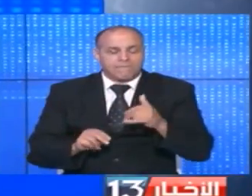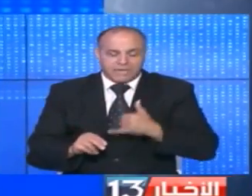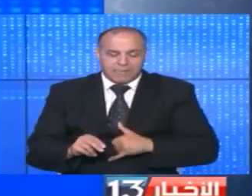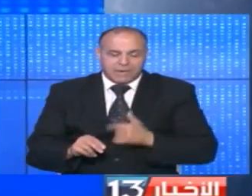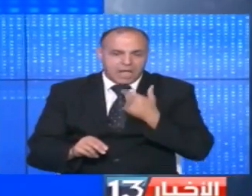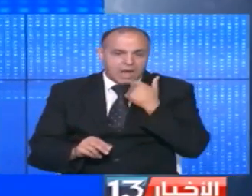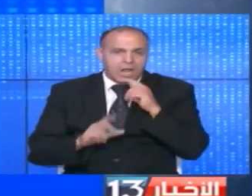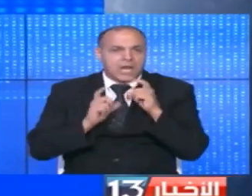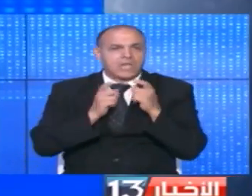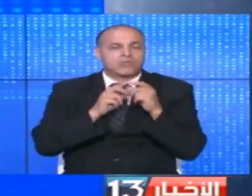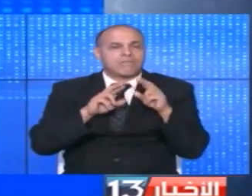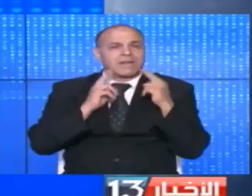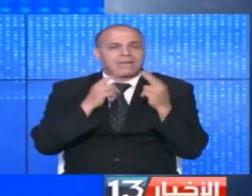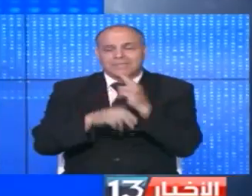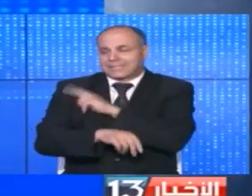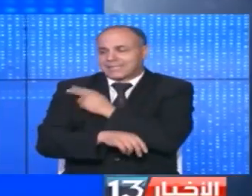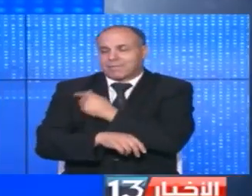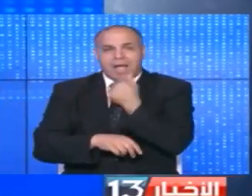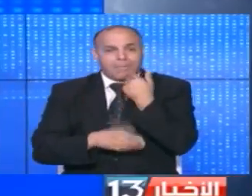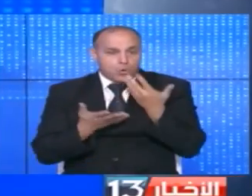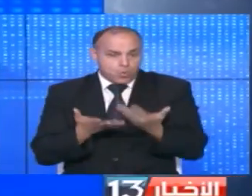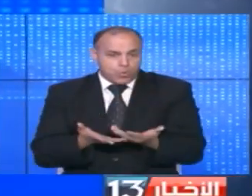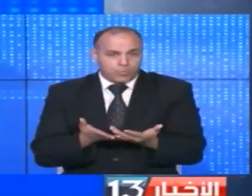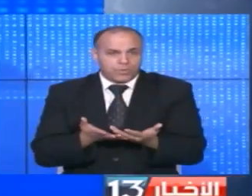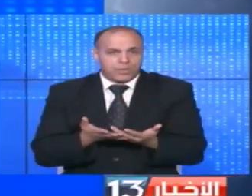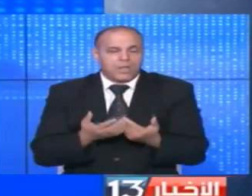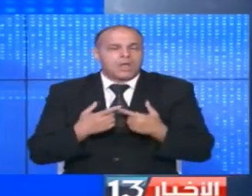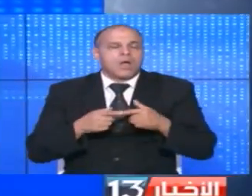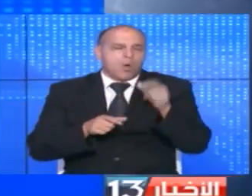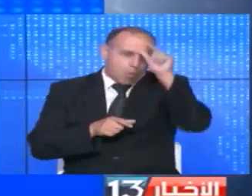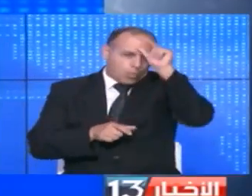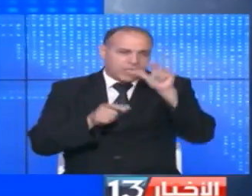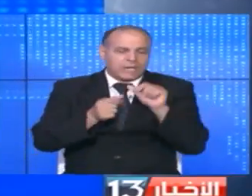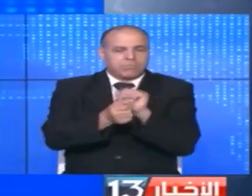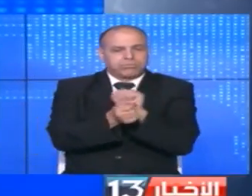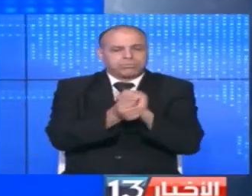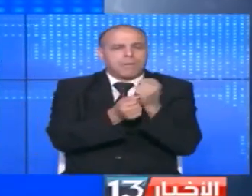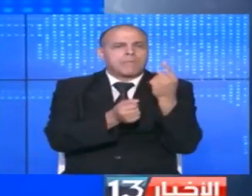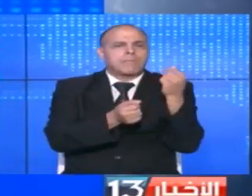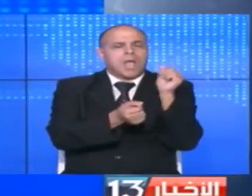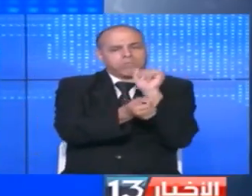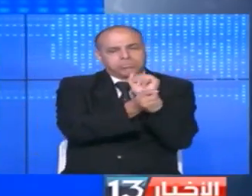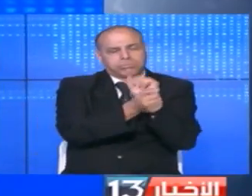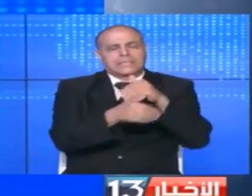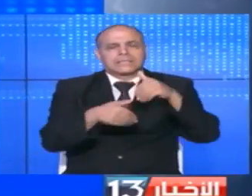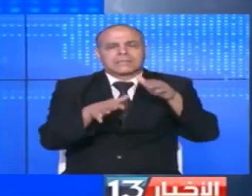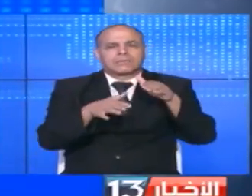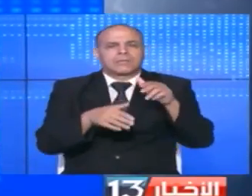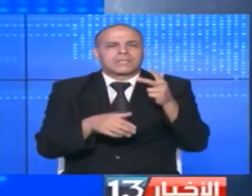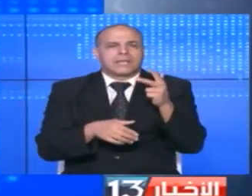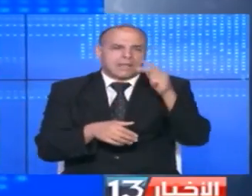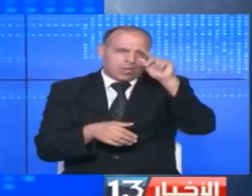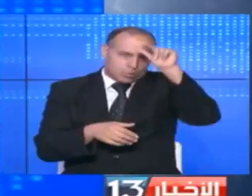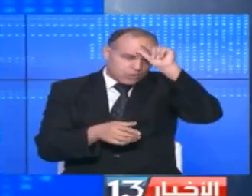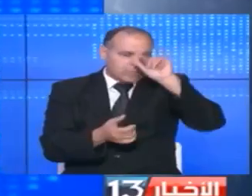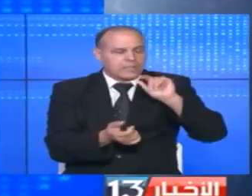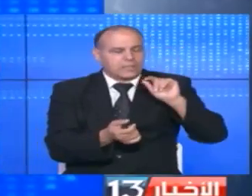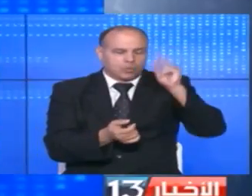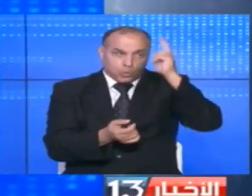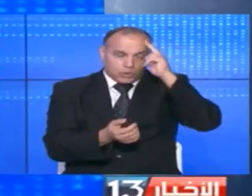اعلنت اللجنه الدوليه للصليب الاحمر اليوم اطلاقا حوثيين صراح مئات الاسرى بينهم ثلاثه السعوديه